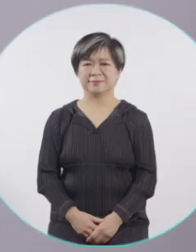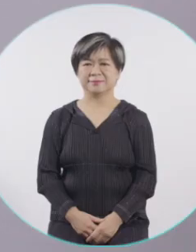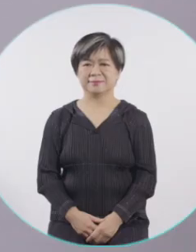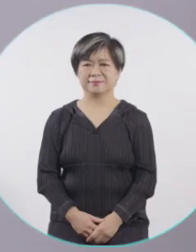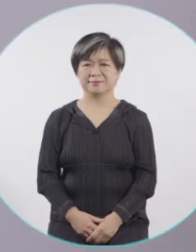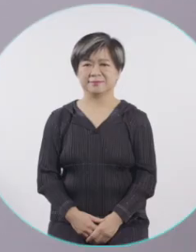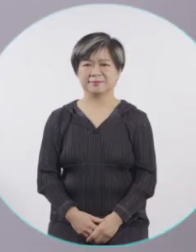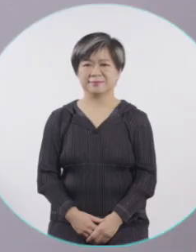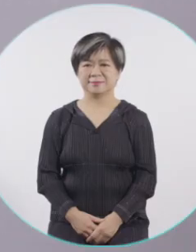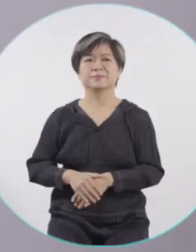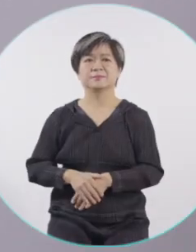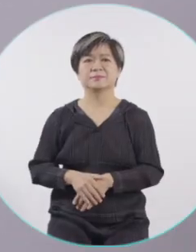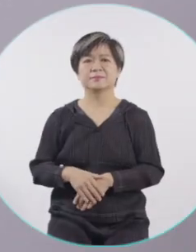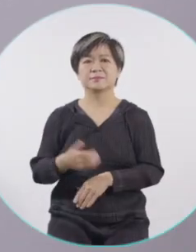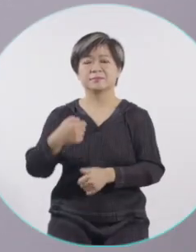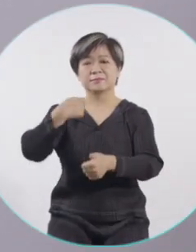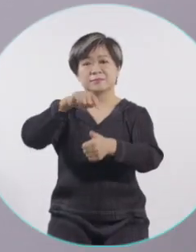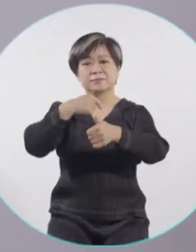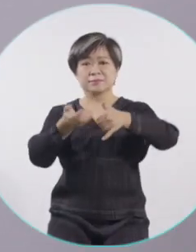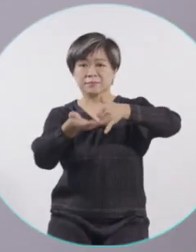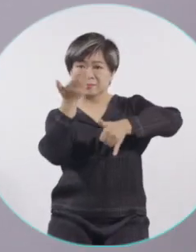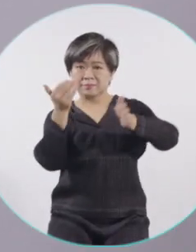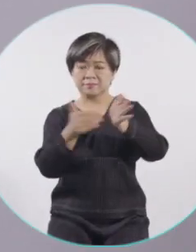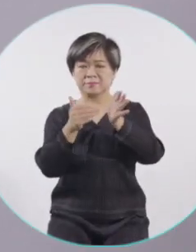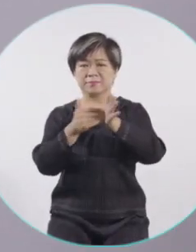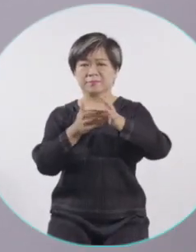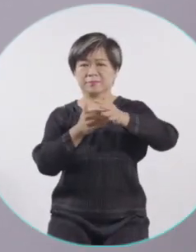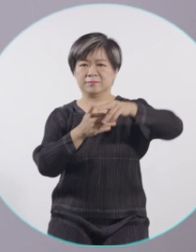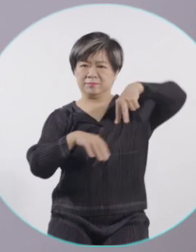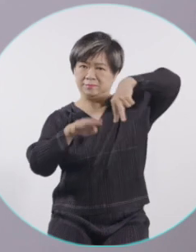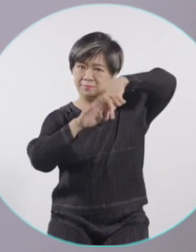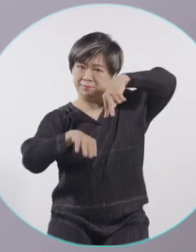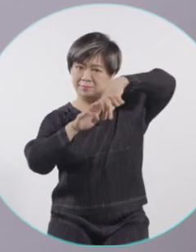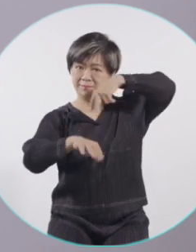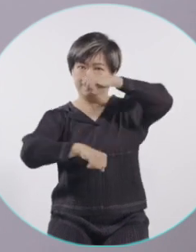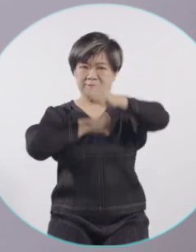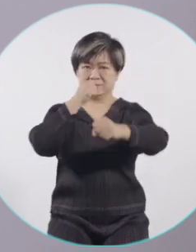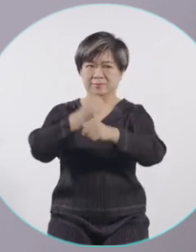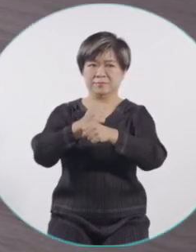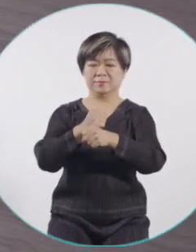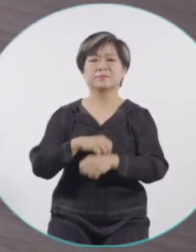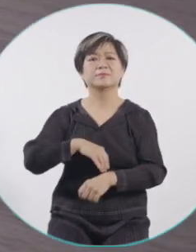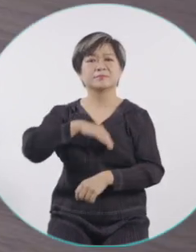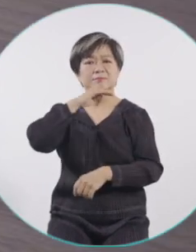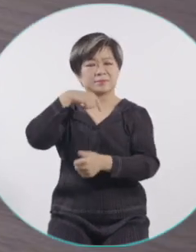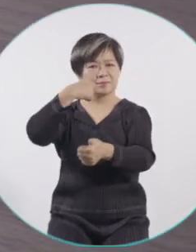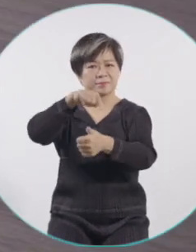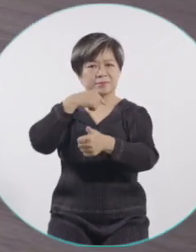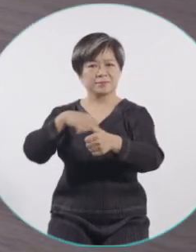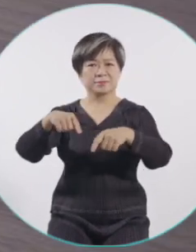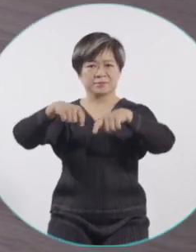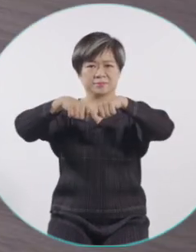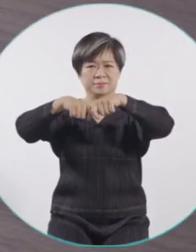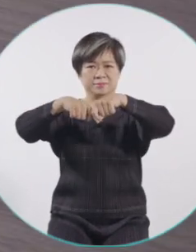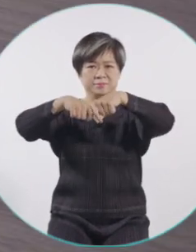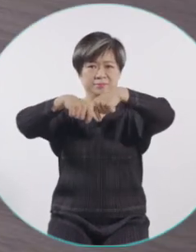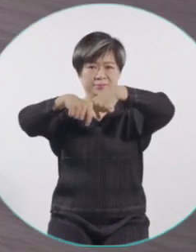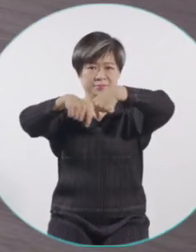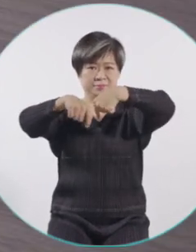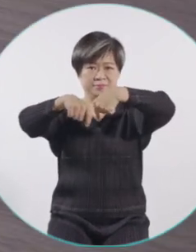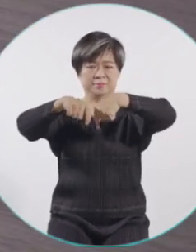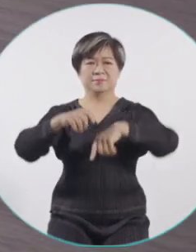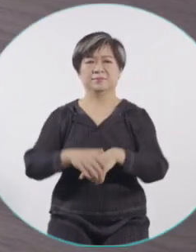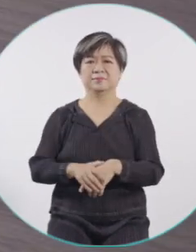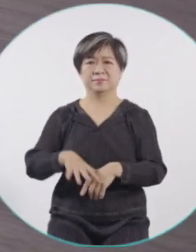好，刚刚我们上肢的动作做完了，接下来我们要做下肢的伸展动作。好，待会我们要做弓箭步的动作。那各位先帮